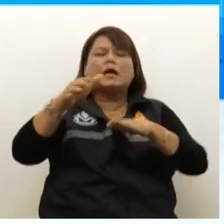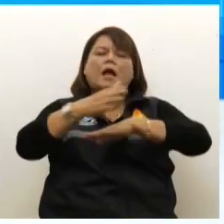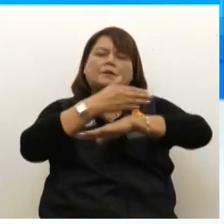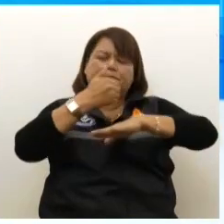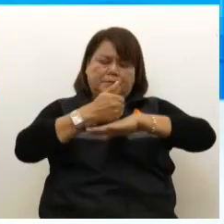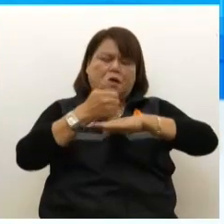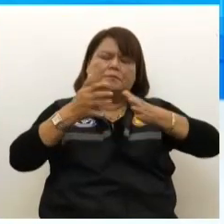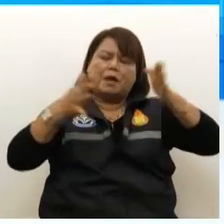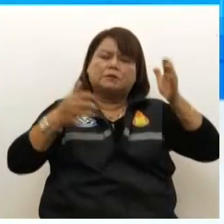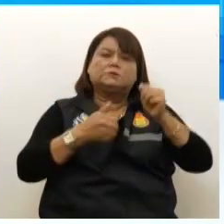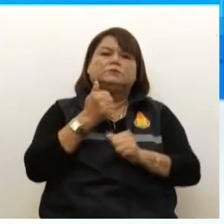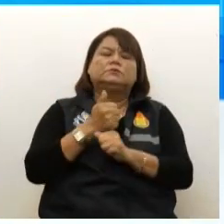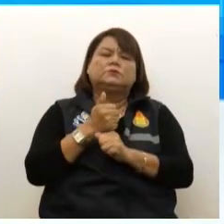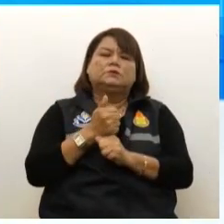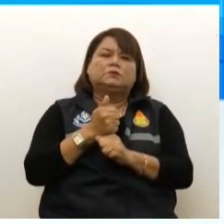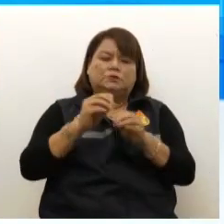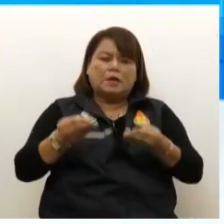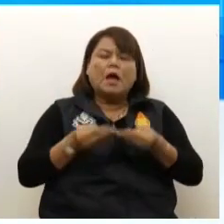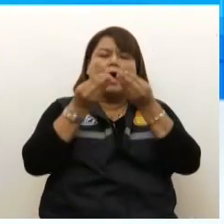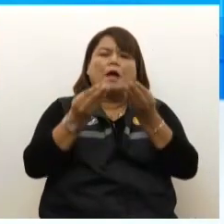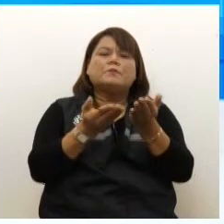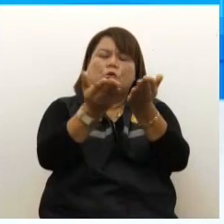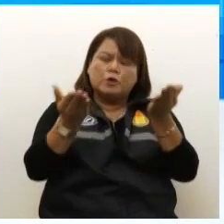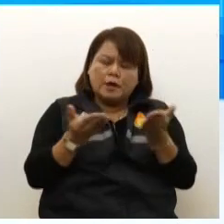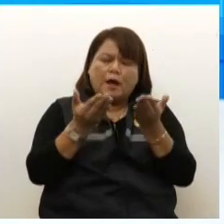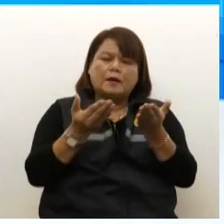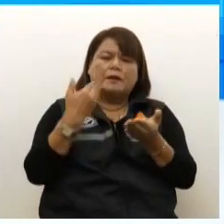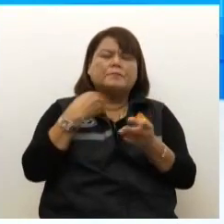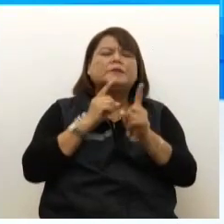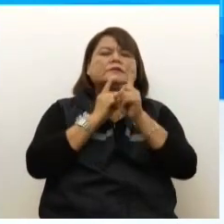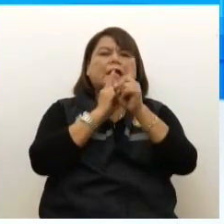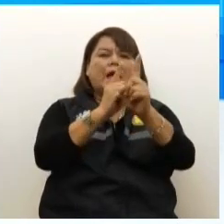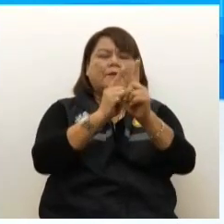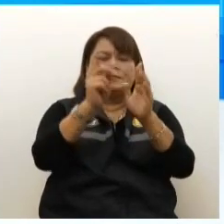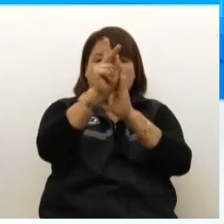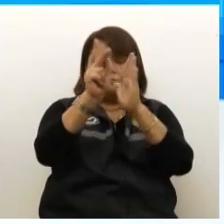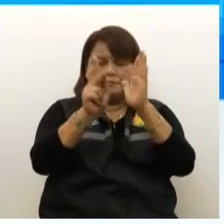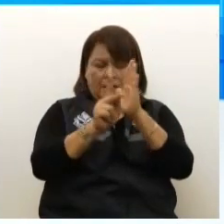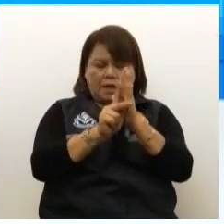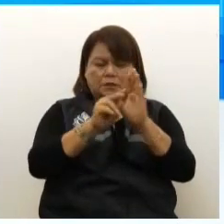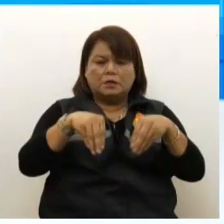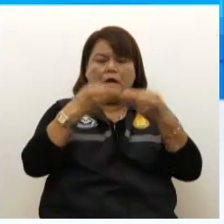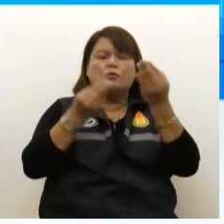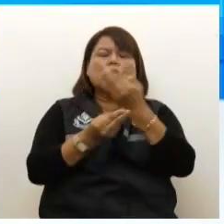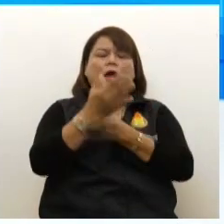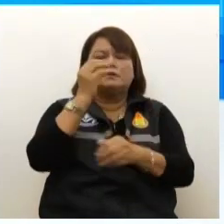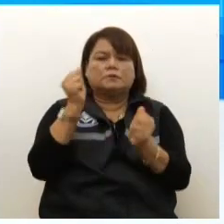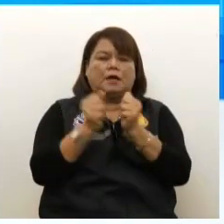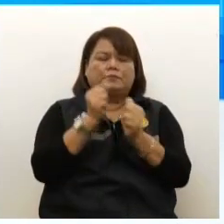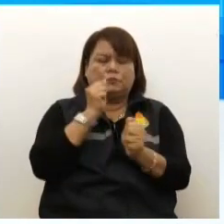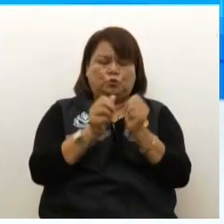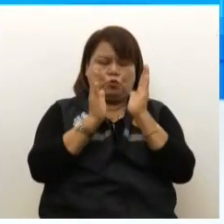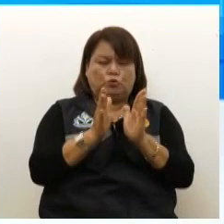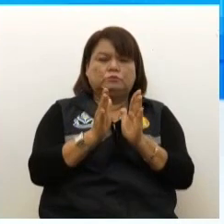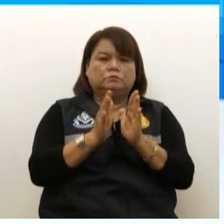ะครับในฐานะถ้าจะให้บริการก็ต้องให้บริการให้เป็นไปตามกติกาที่ให้โอกาสกับทุกคนทุกฝ่ายและอยู่ภาย